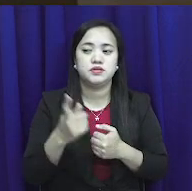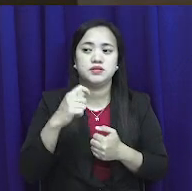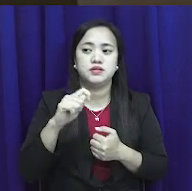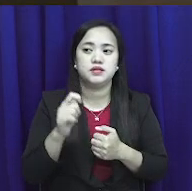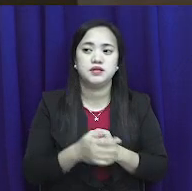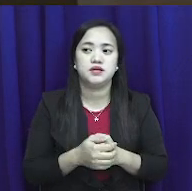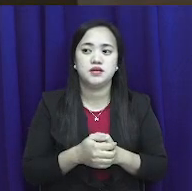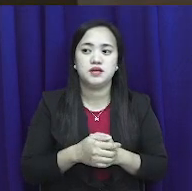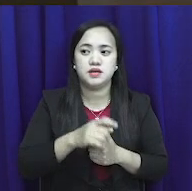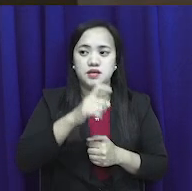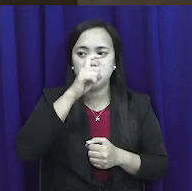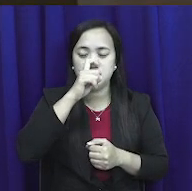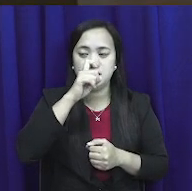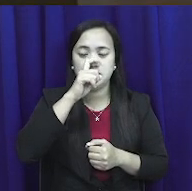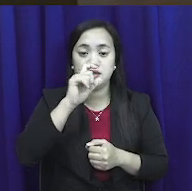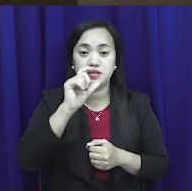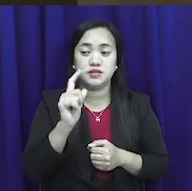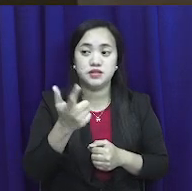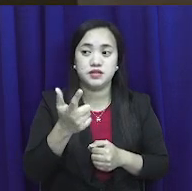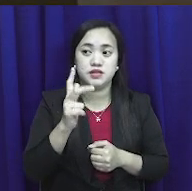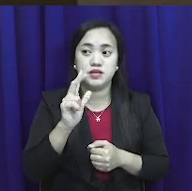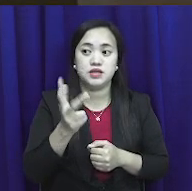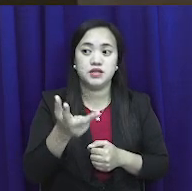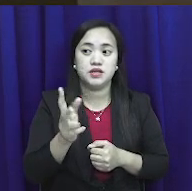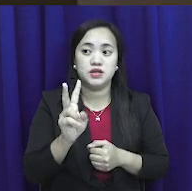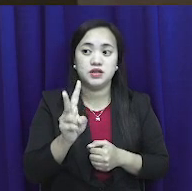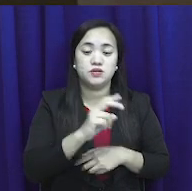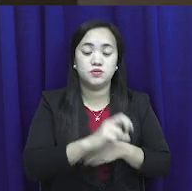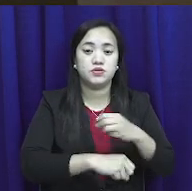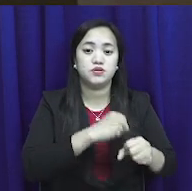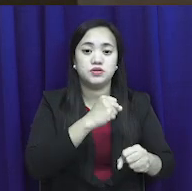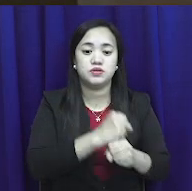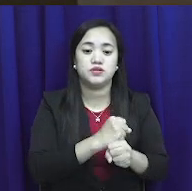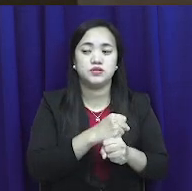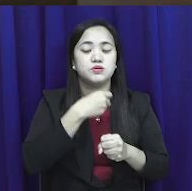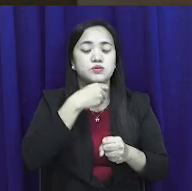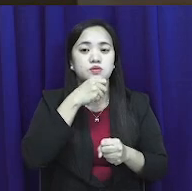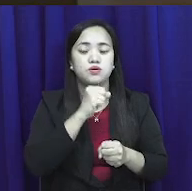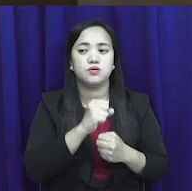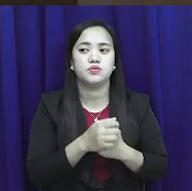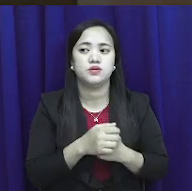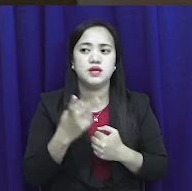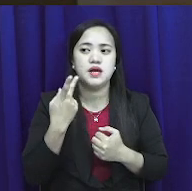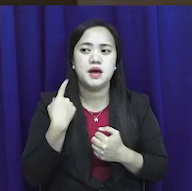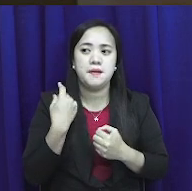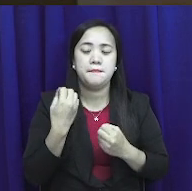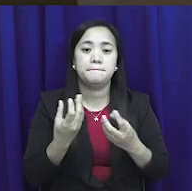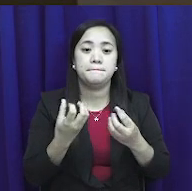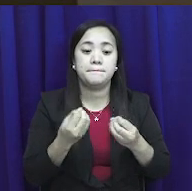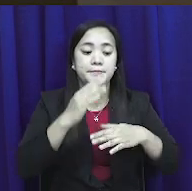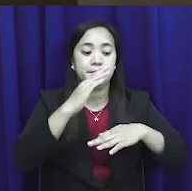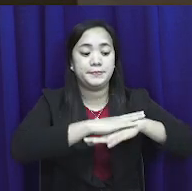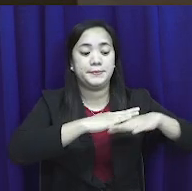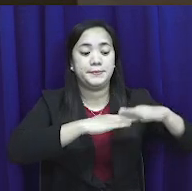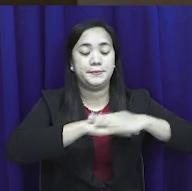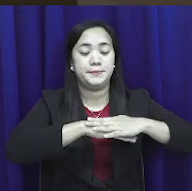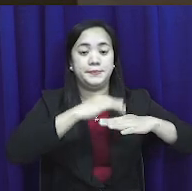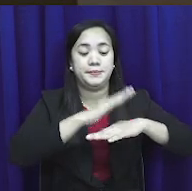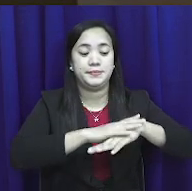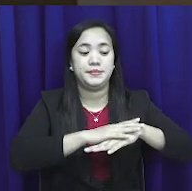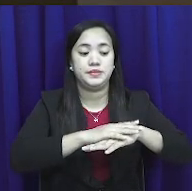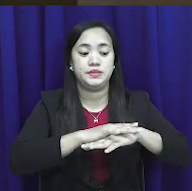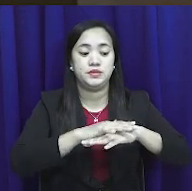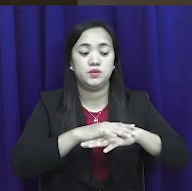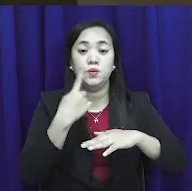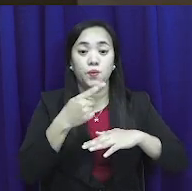kalendaryo 32 years old na po ako nung mag-asawa kumbaga Marami ng na-establish ako bilang ako pero nung